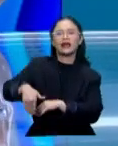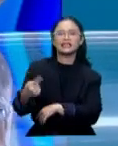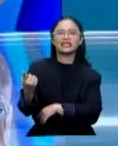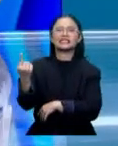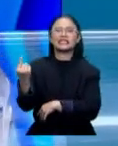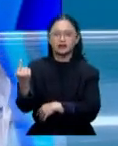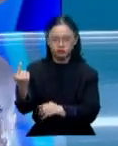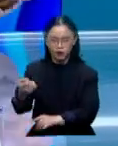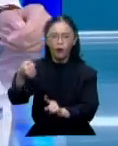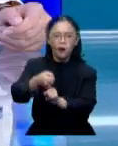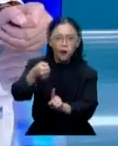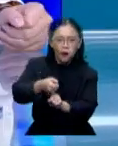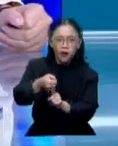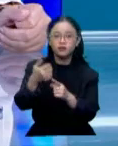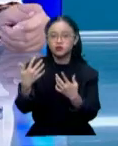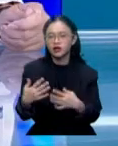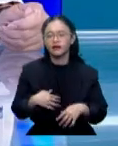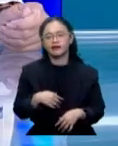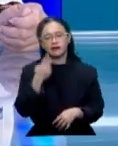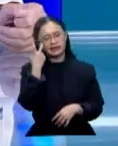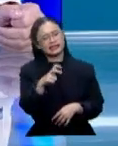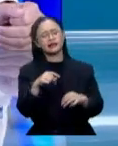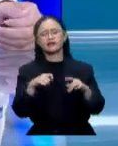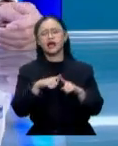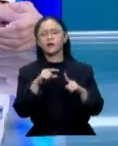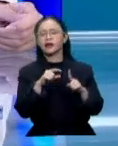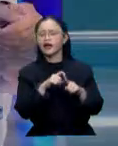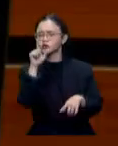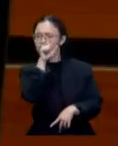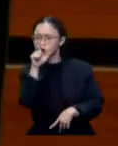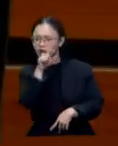terus mendalami kemana saja aliran dana Rafael.